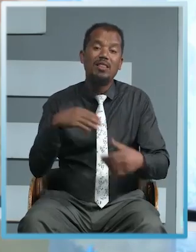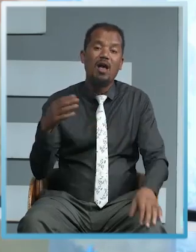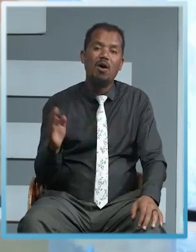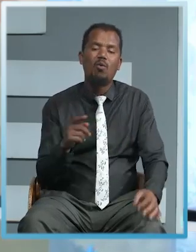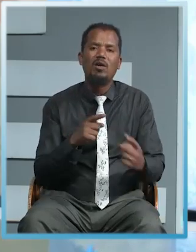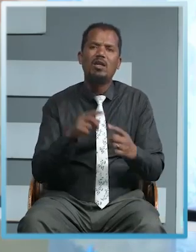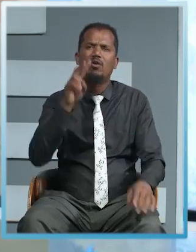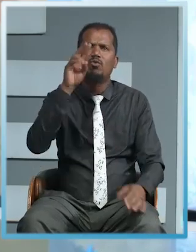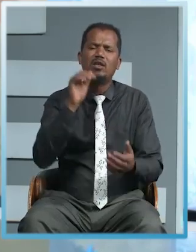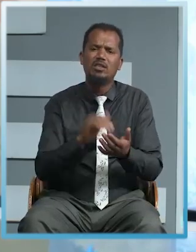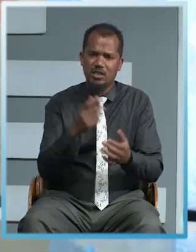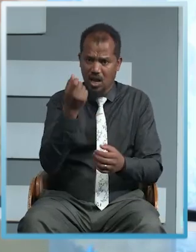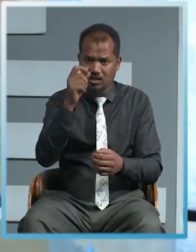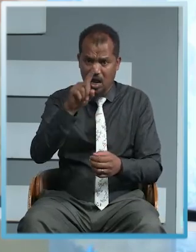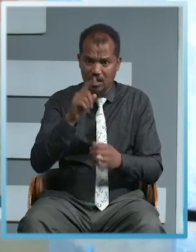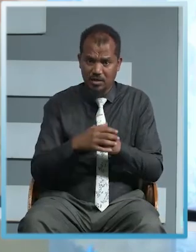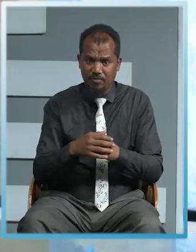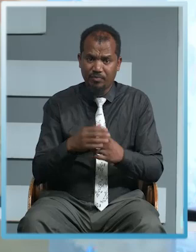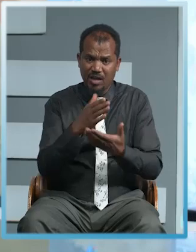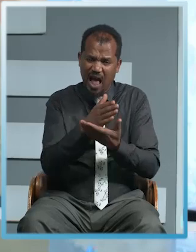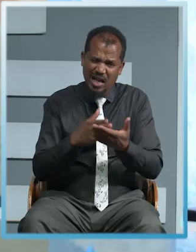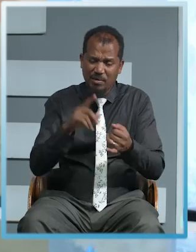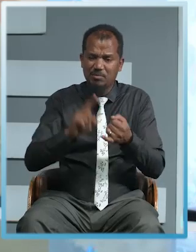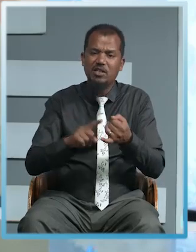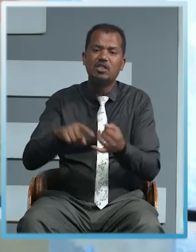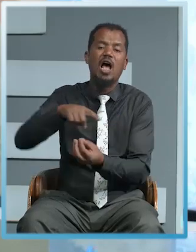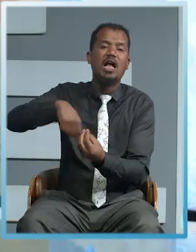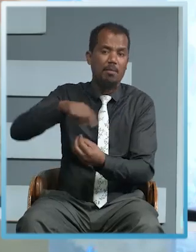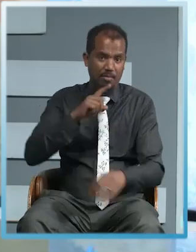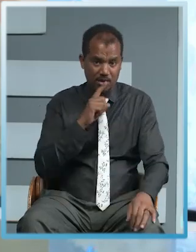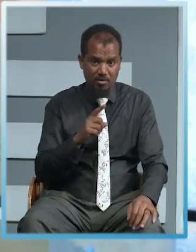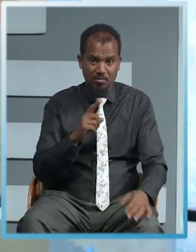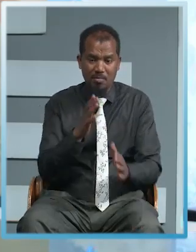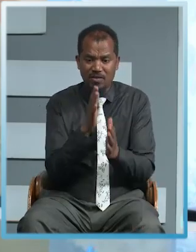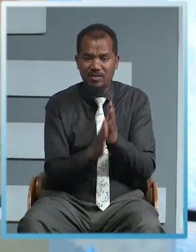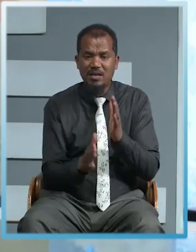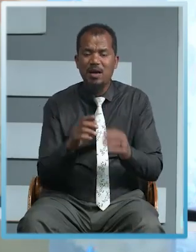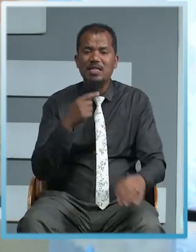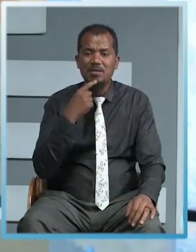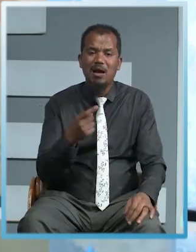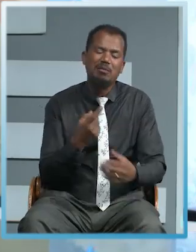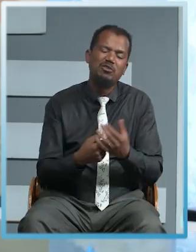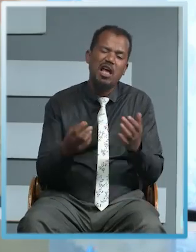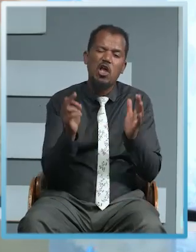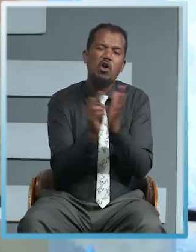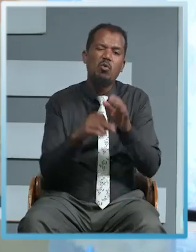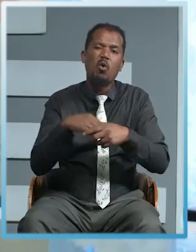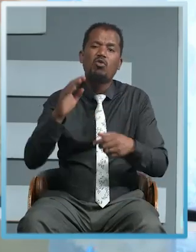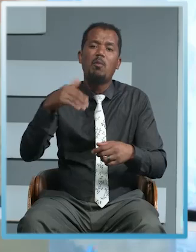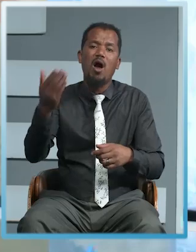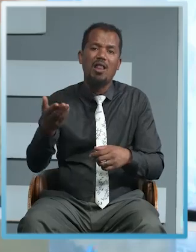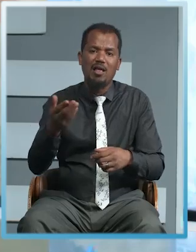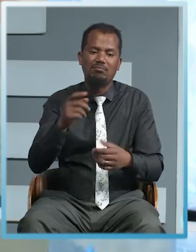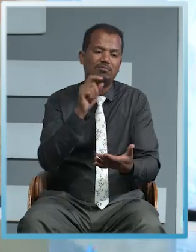የወጣው ወደ 2011 አጋማሽ እንዲህ መጨረሻ አካባቢ ነው። ማስፈጸሚያ ምናምን ሲባል ብቻ ህጉ ከወጣ